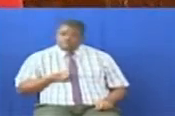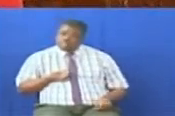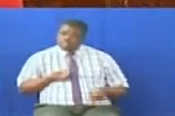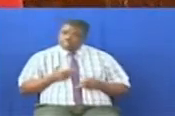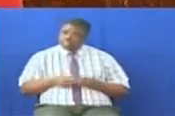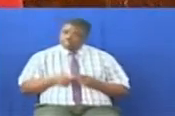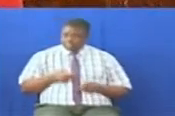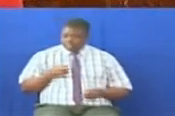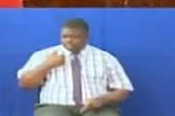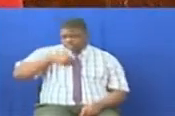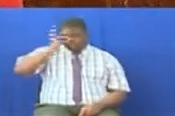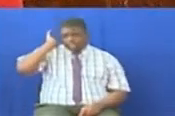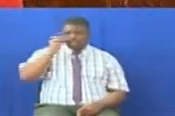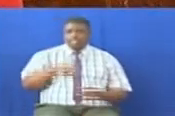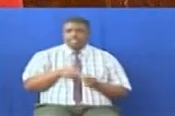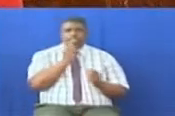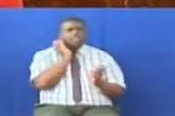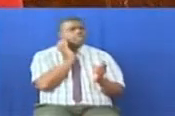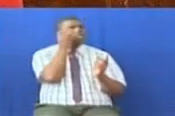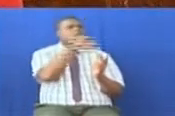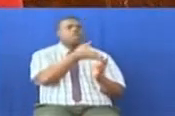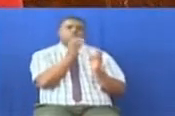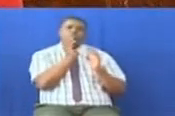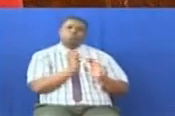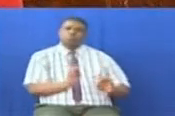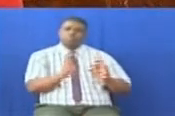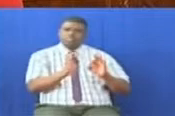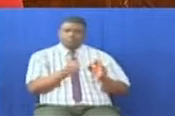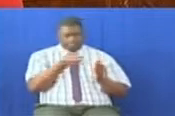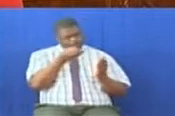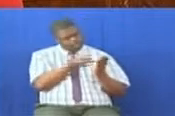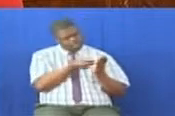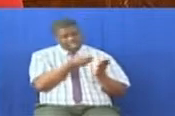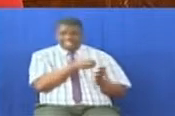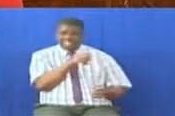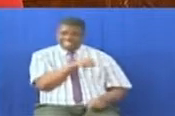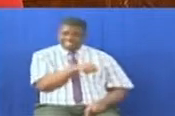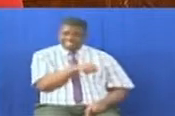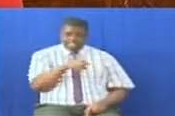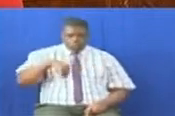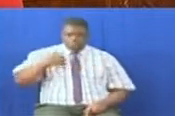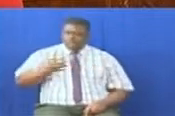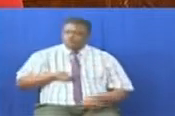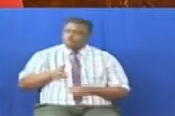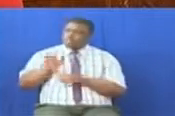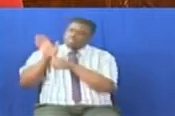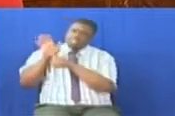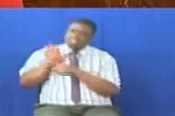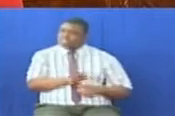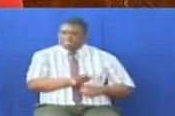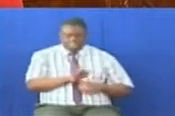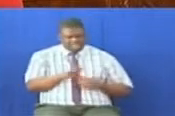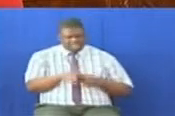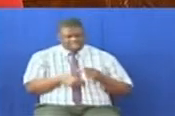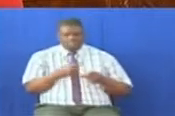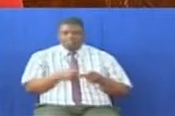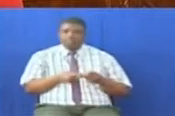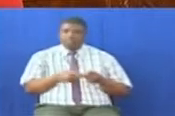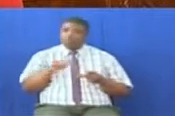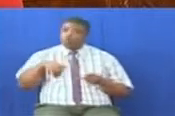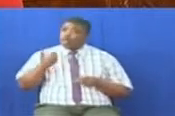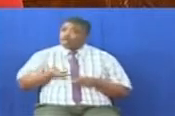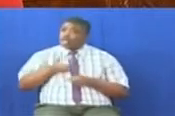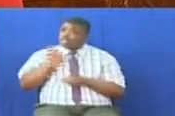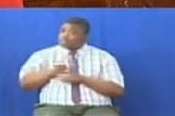kwamba serikali yetu ina nia nzuri kabisa kwamba hizi pesa, badala ya wanawake kudhalilishwa, kwa wanawake wengi